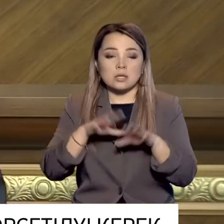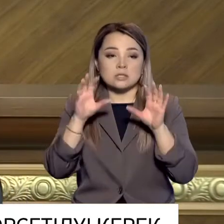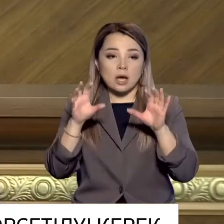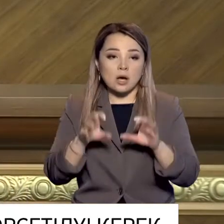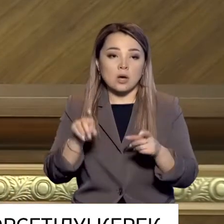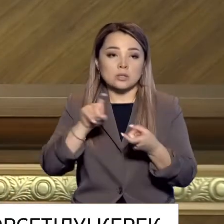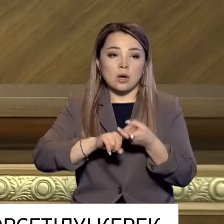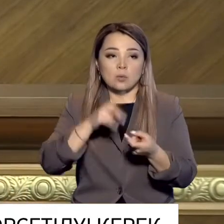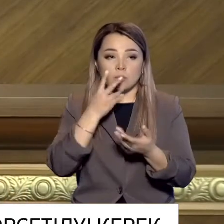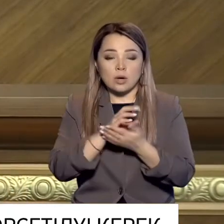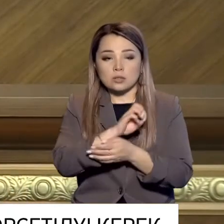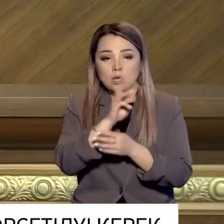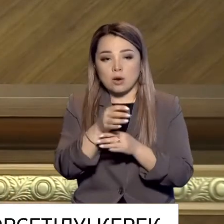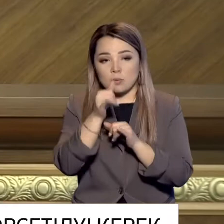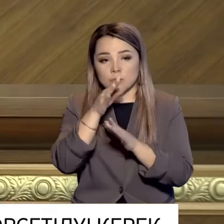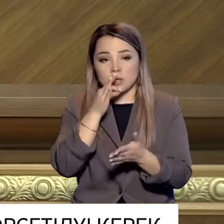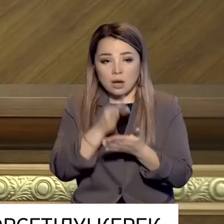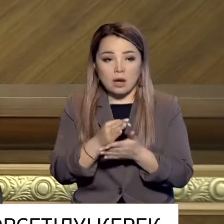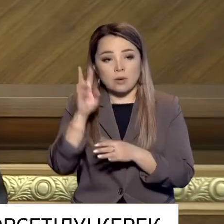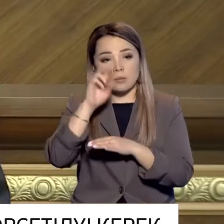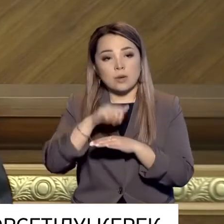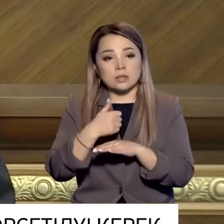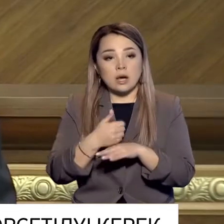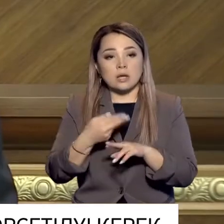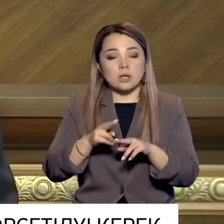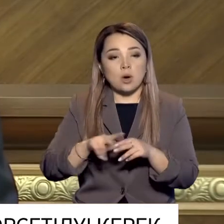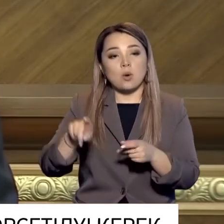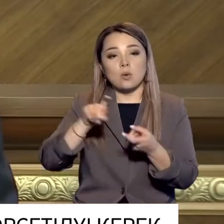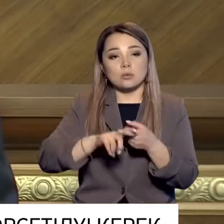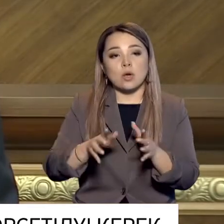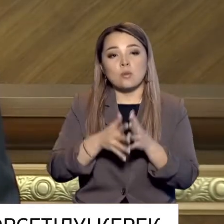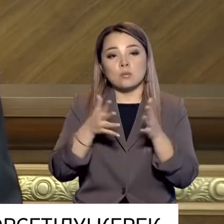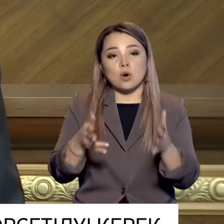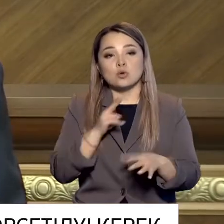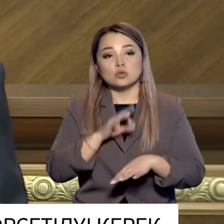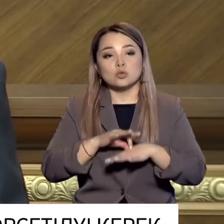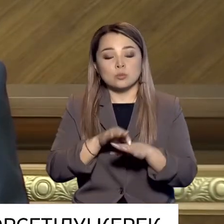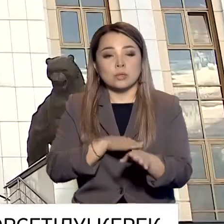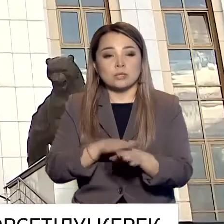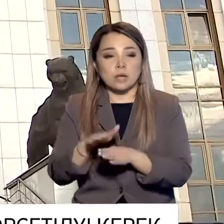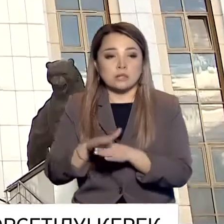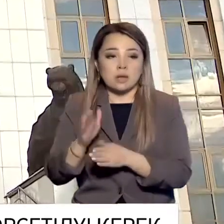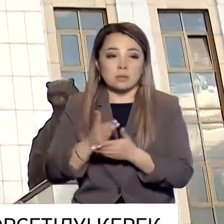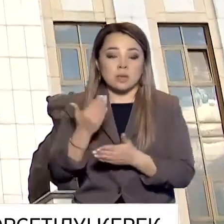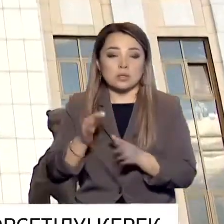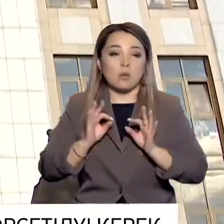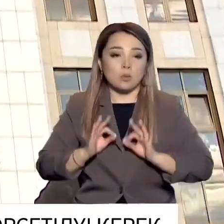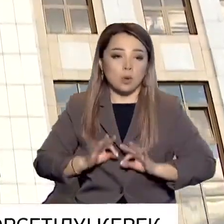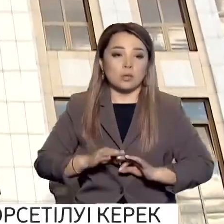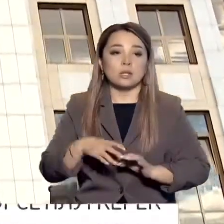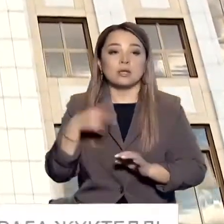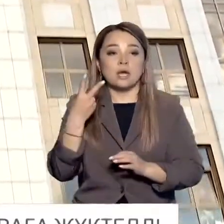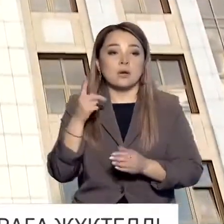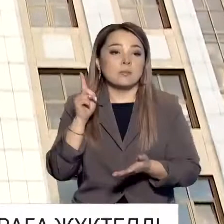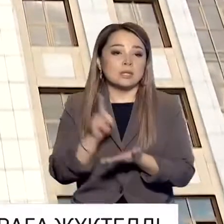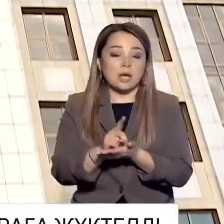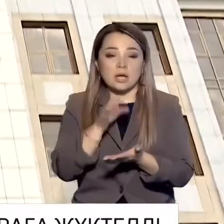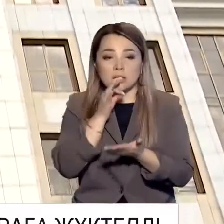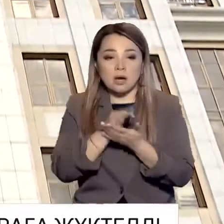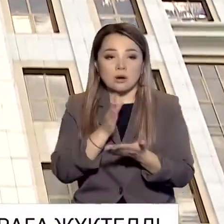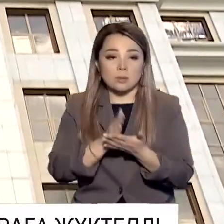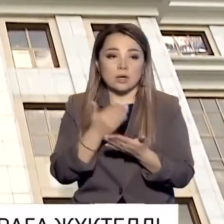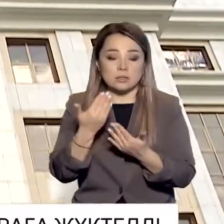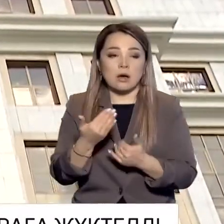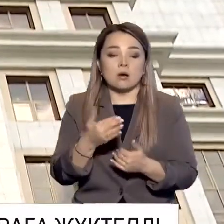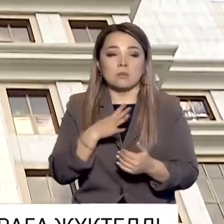қамтамасыз ету мүмкін емес. Мемлекет осыған орай ауқымды жұмыс жүргізуде. Прокуратураға екі міндет жүктелді.